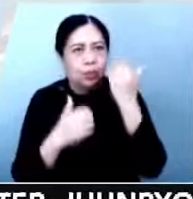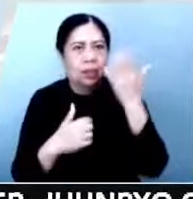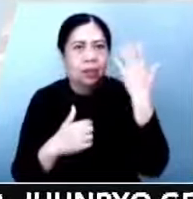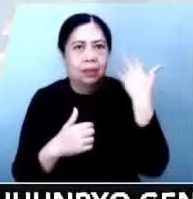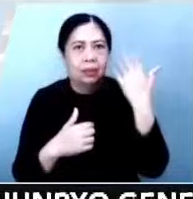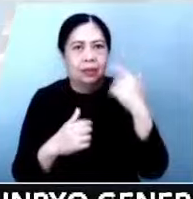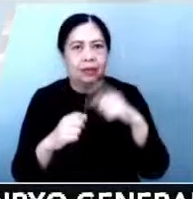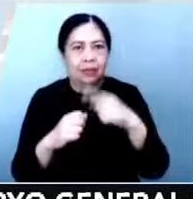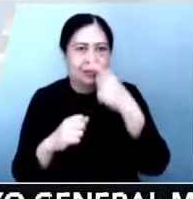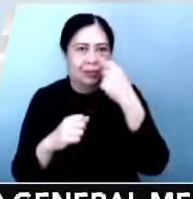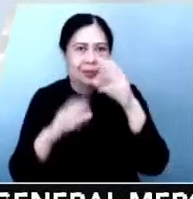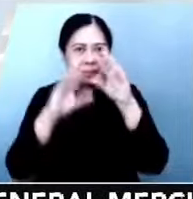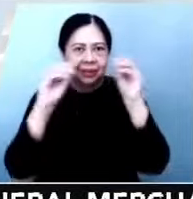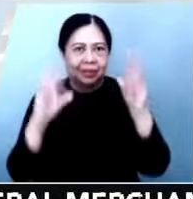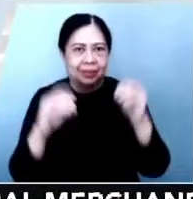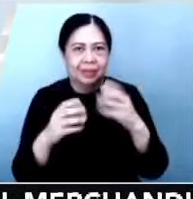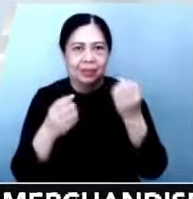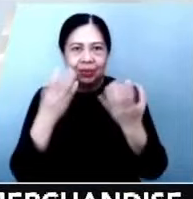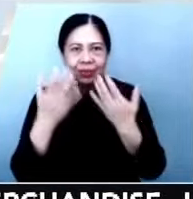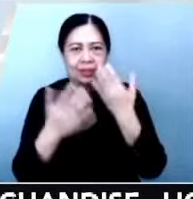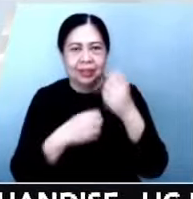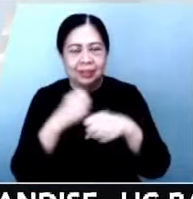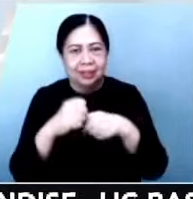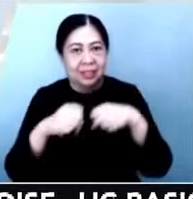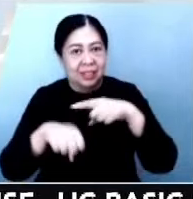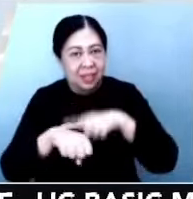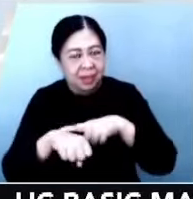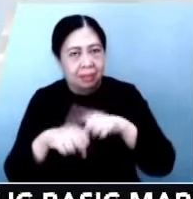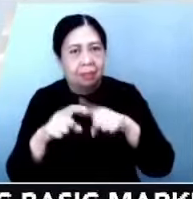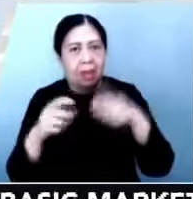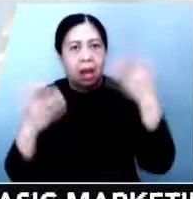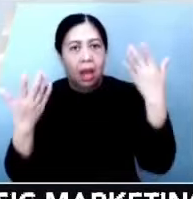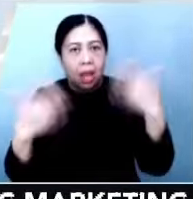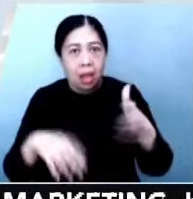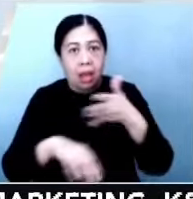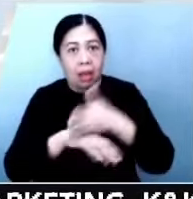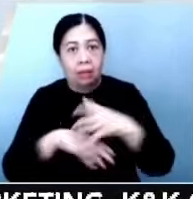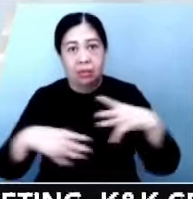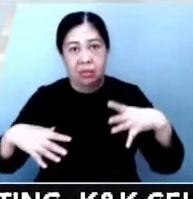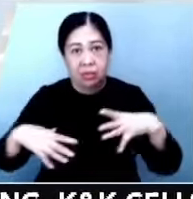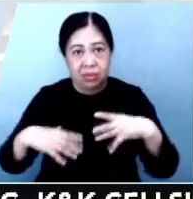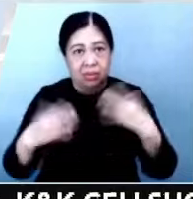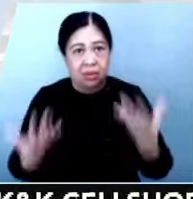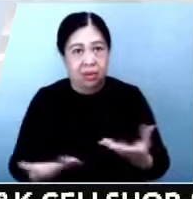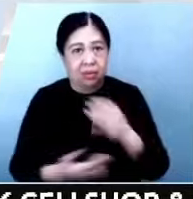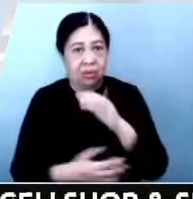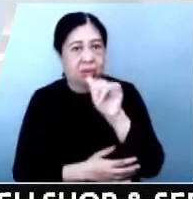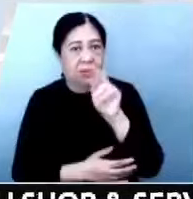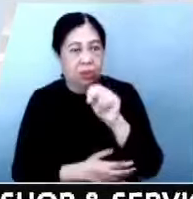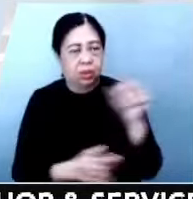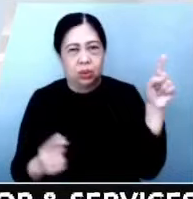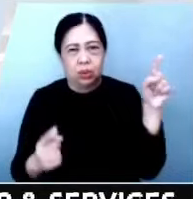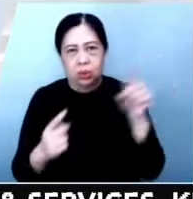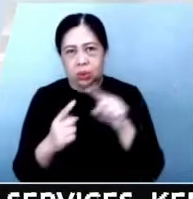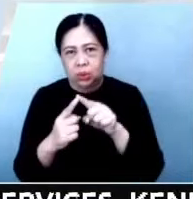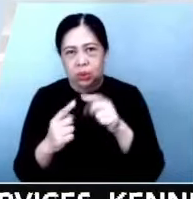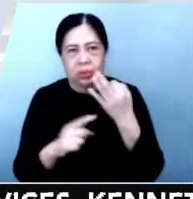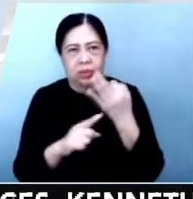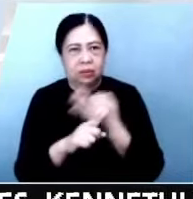during that time. Ang problema naman, pagkatapos ng holiday season ngayong January towards ngayong February,